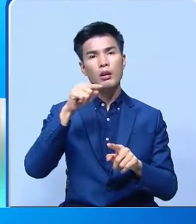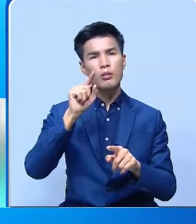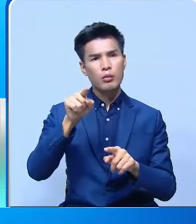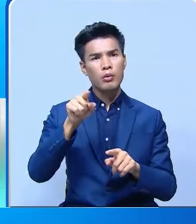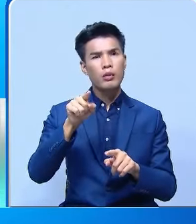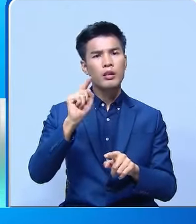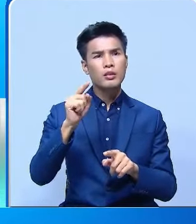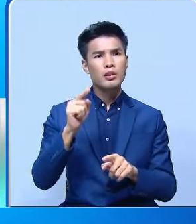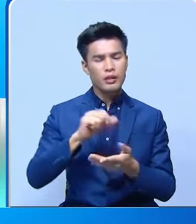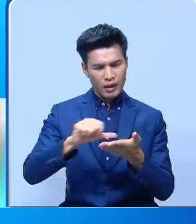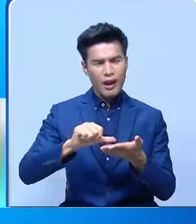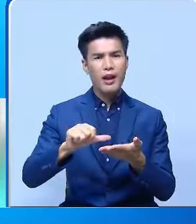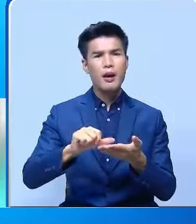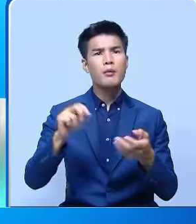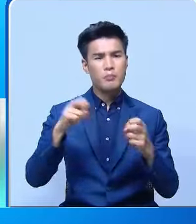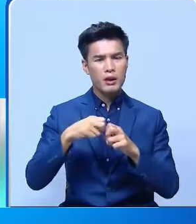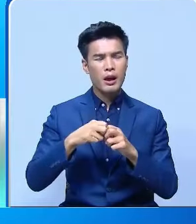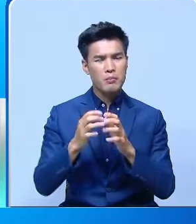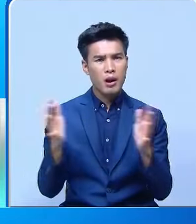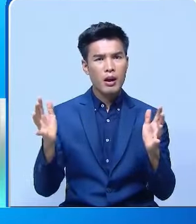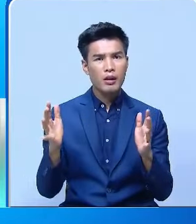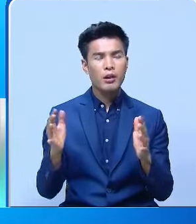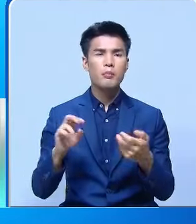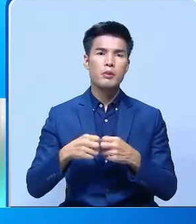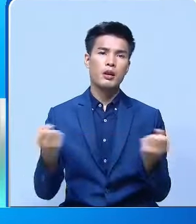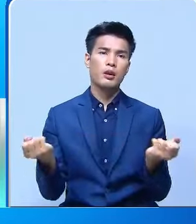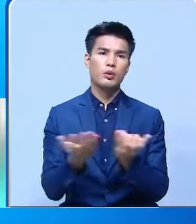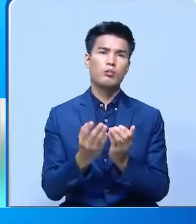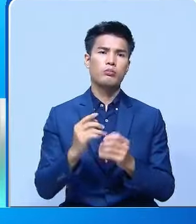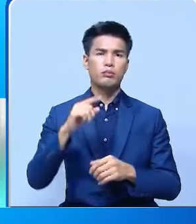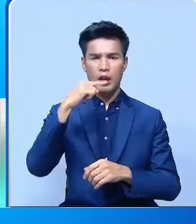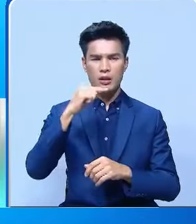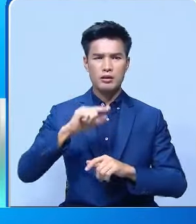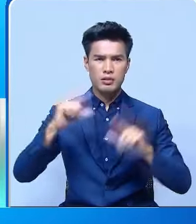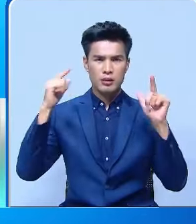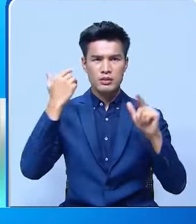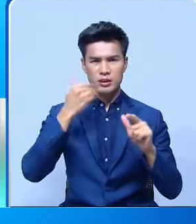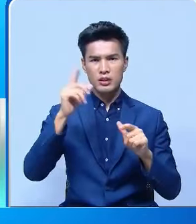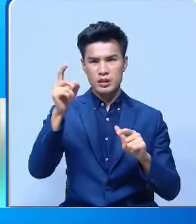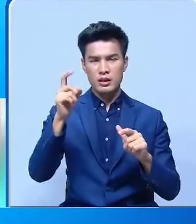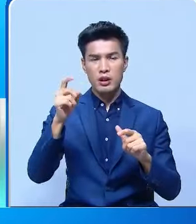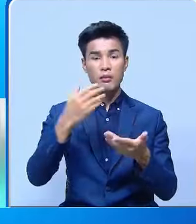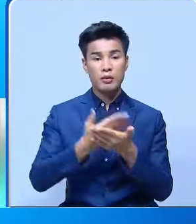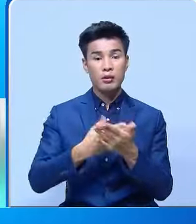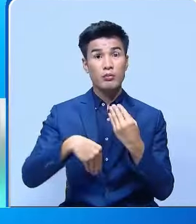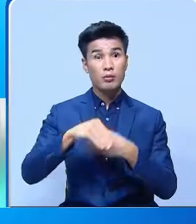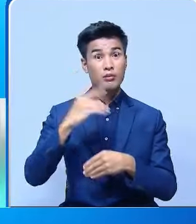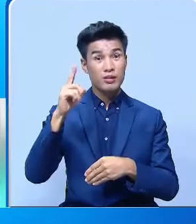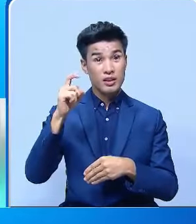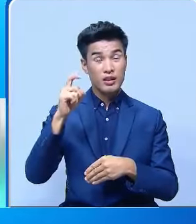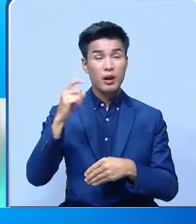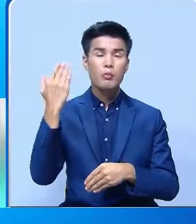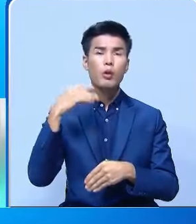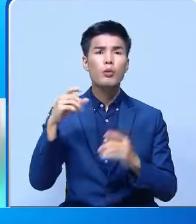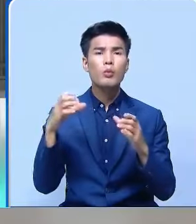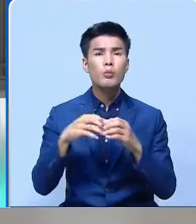าแก้สักทีเถอะไอ้ปัญหาอย่างเนี้ยมันส่งผลต่อภาพลักษณ์ส่งผลต่อเศรษฐกิจถ้าจำกันได้ก่อนหน้านี้กลุ่มมะคุเท